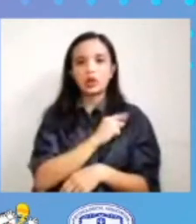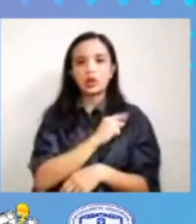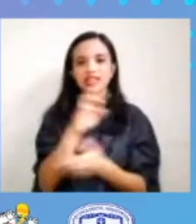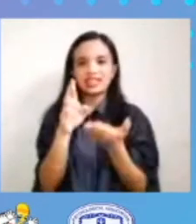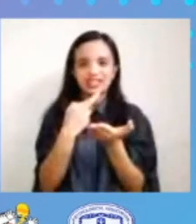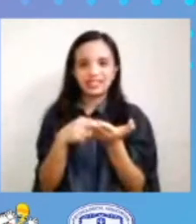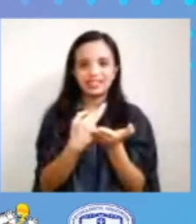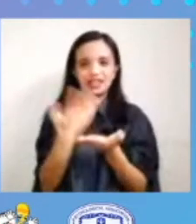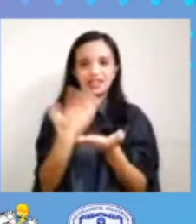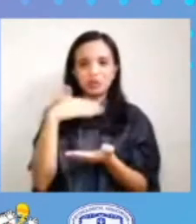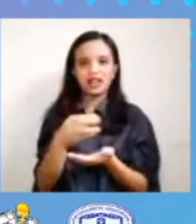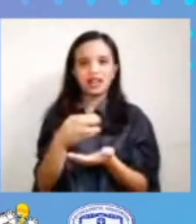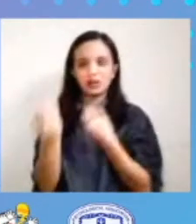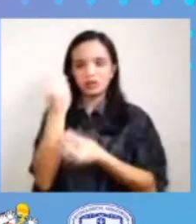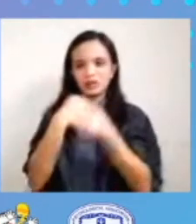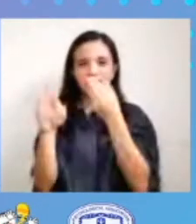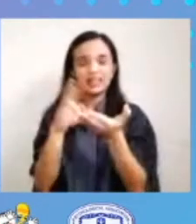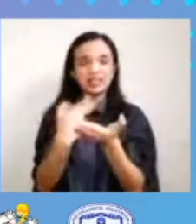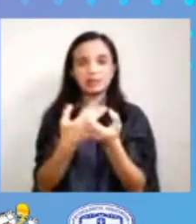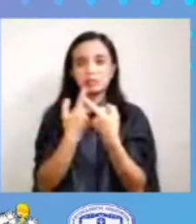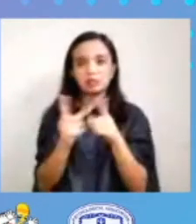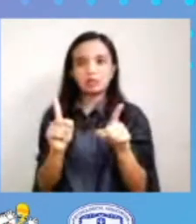ang sakit. Alisin ko muna yung headset ko.